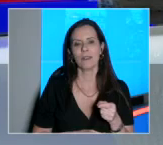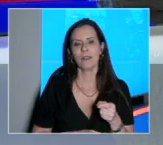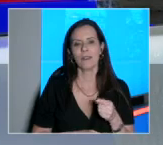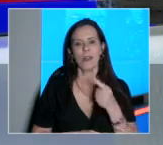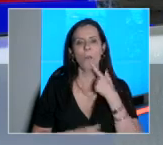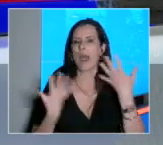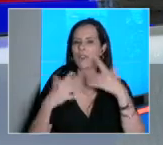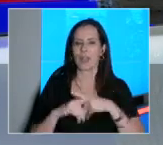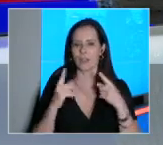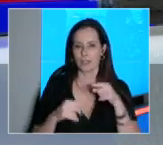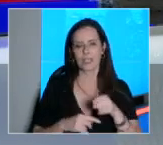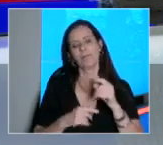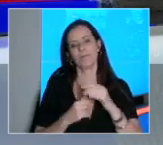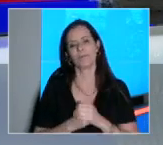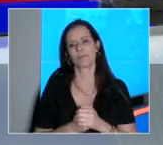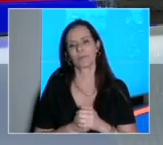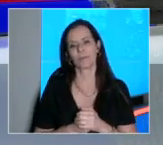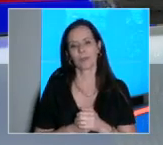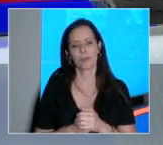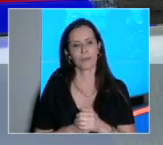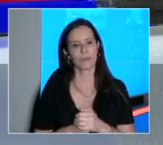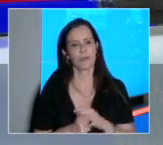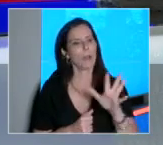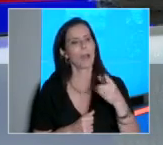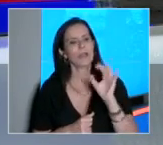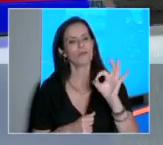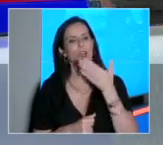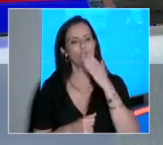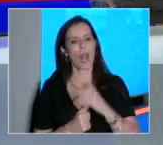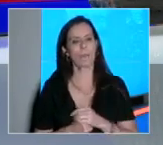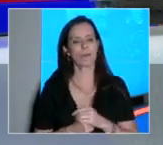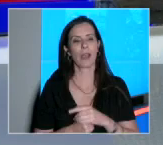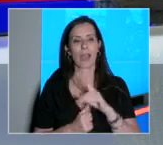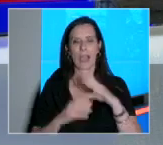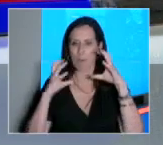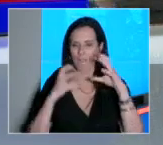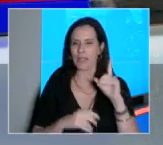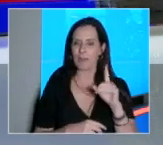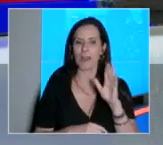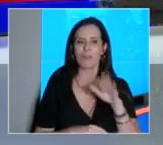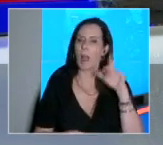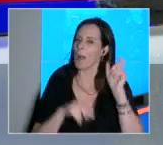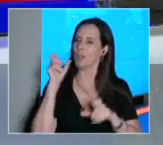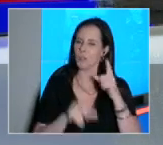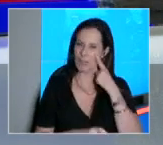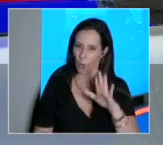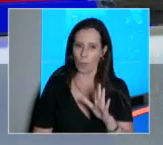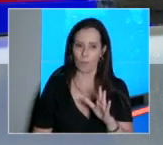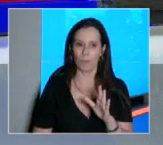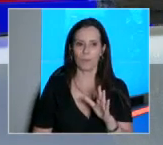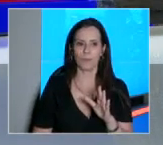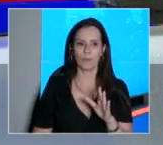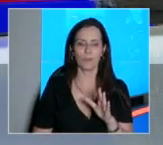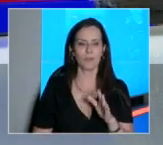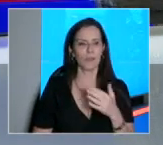מדברים אווירה אחרת. זה הצבע. מאיר, מה ירושלמי? גם האבנים, אבל גם האנשים, תקשיבו. זה מה